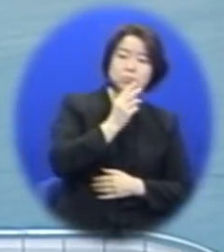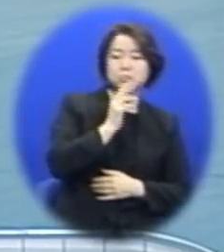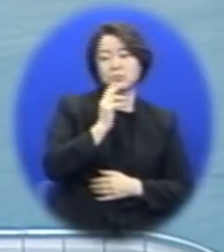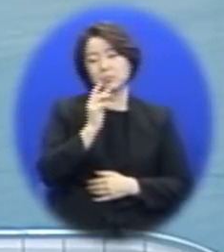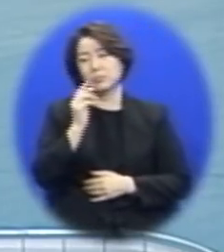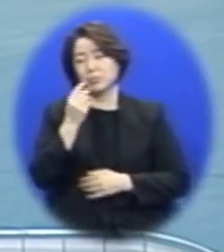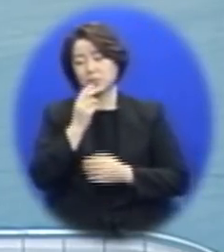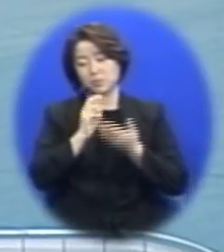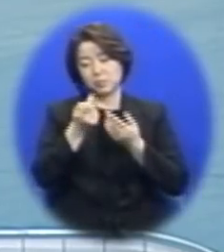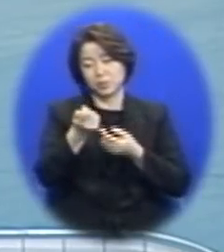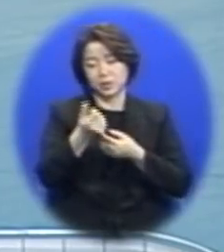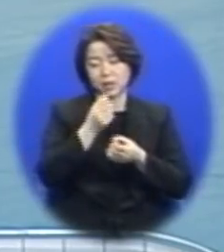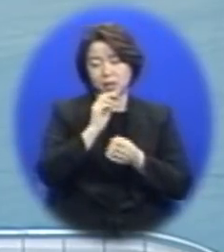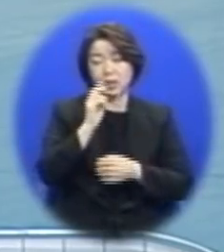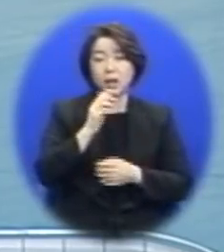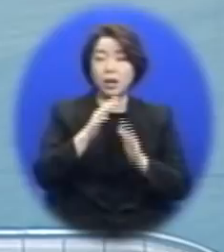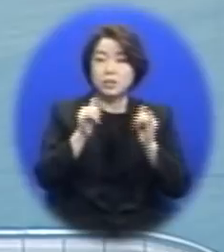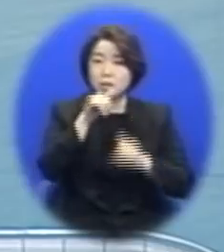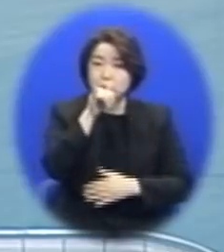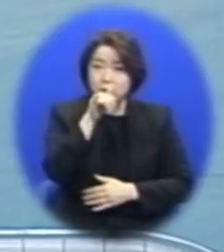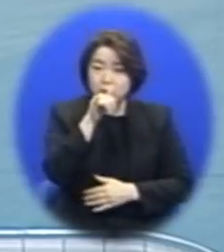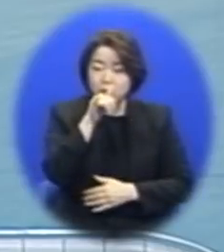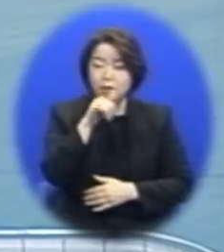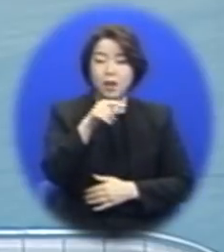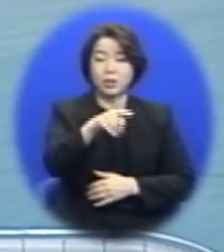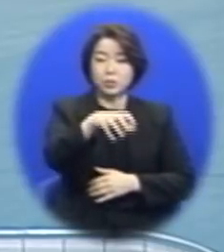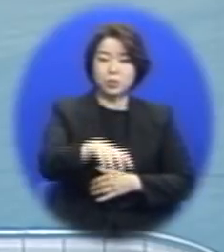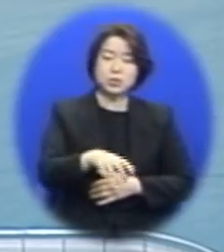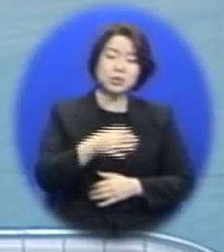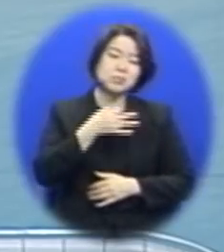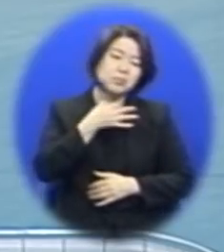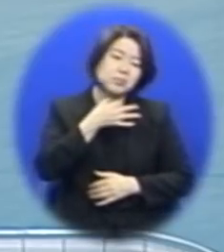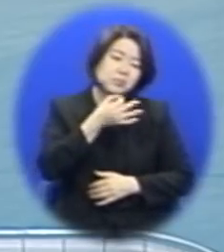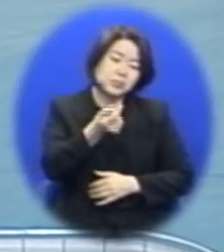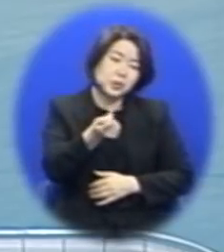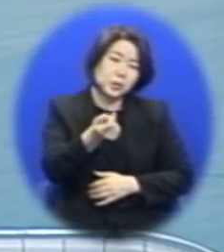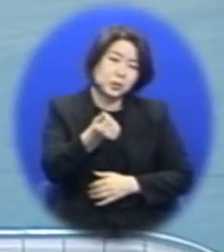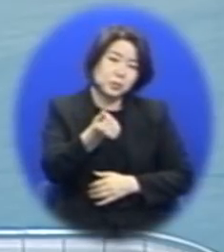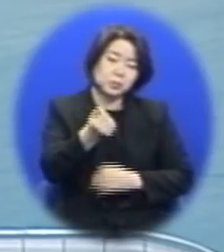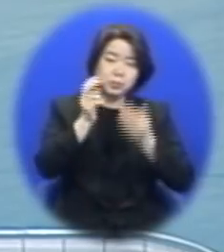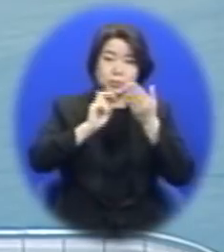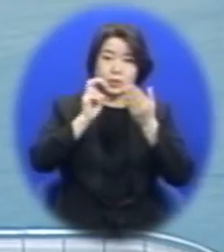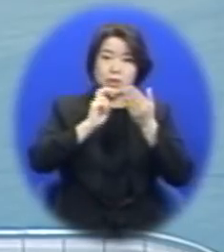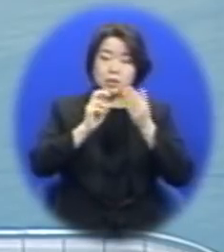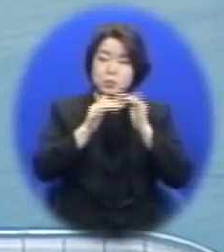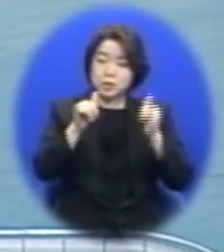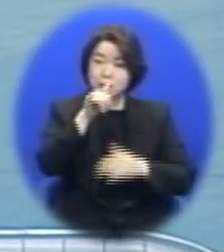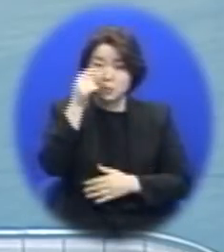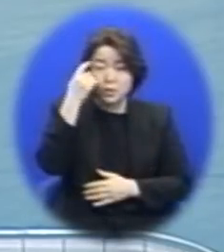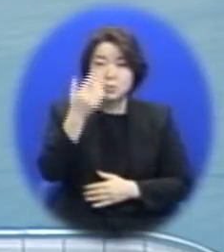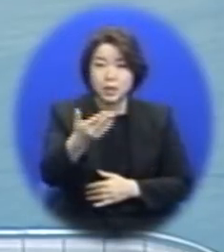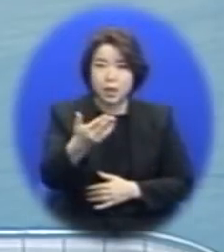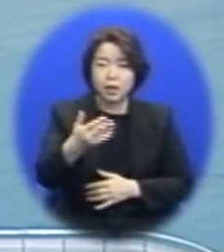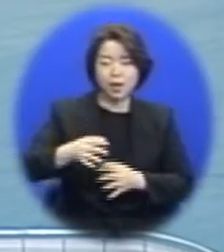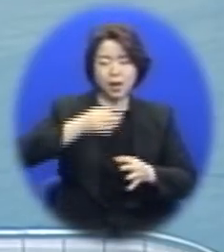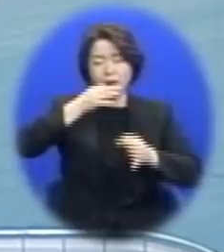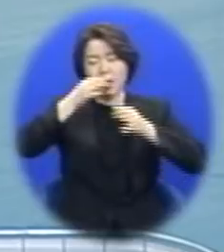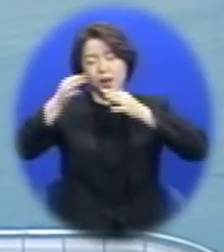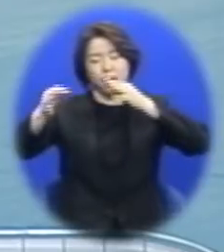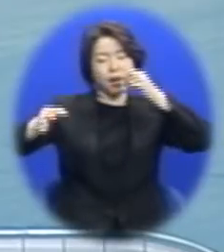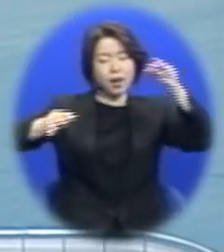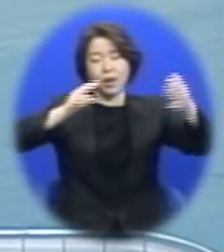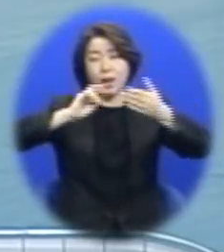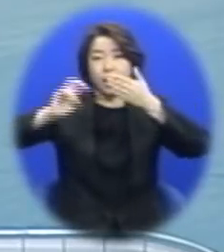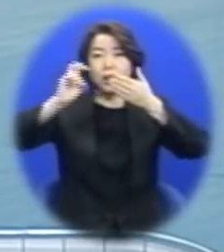사람이 있겠습니까? 그 자리에서 뭐 목소리를 겨우 내어서 그렇게 찬송할 사람이 있겠습니까? 목이 터져라고